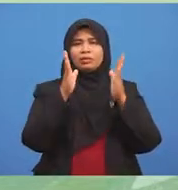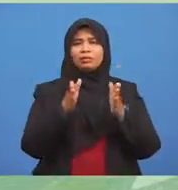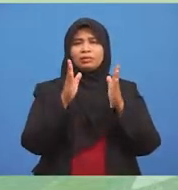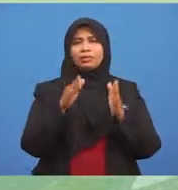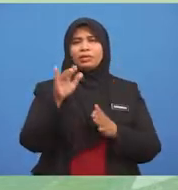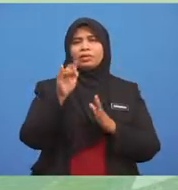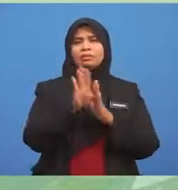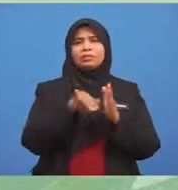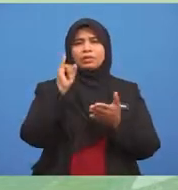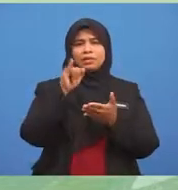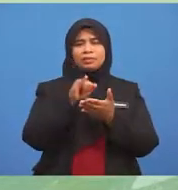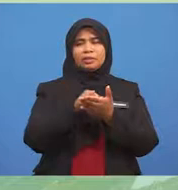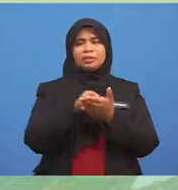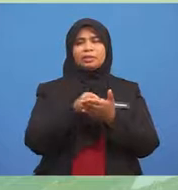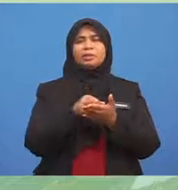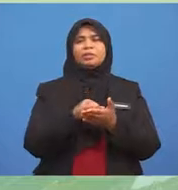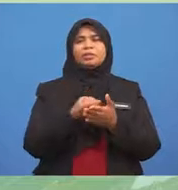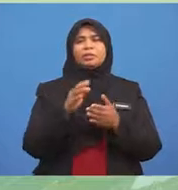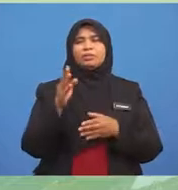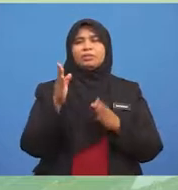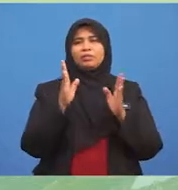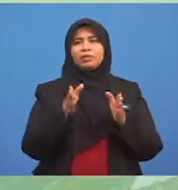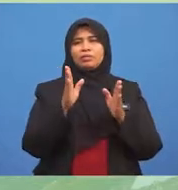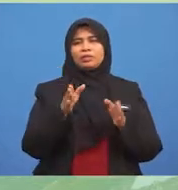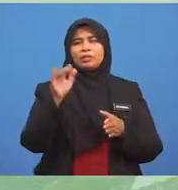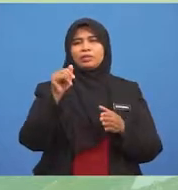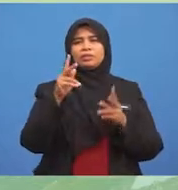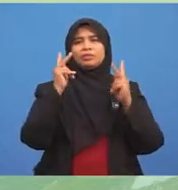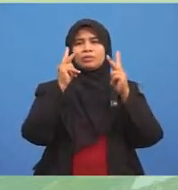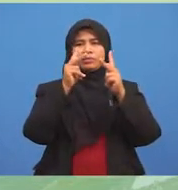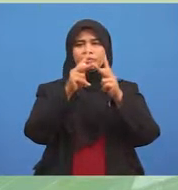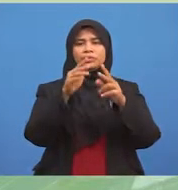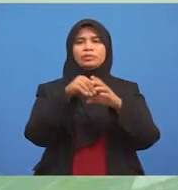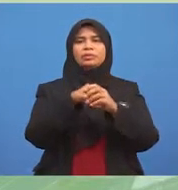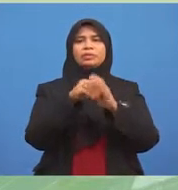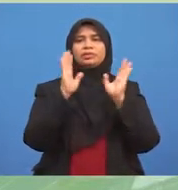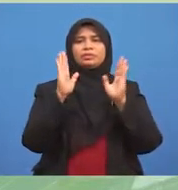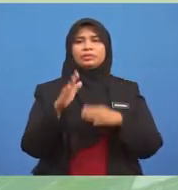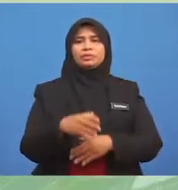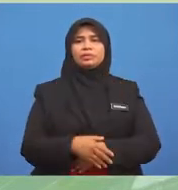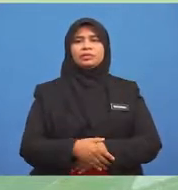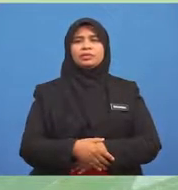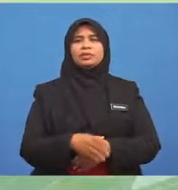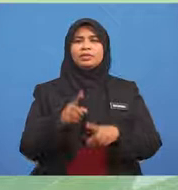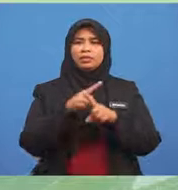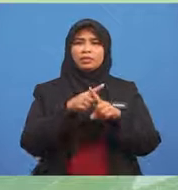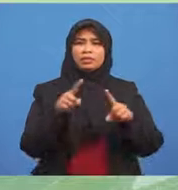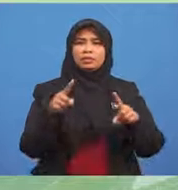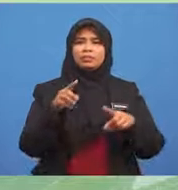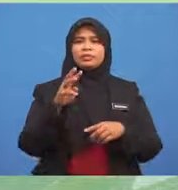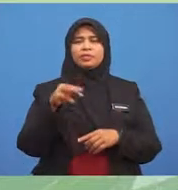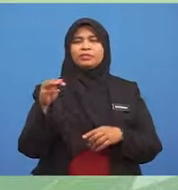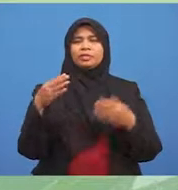beriman, iaitu orang-orang yang khusyuk di dalam solatnya. Akan tetapi murid-murid, ada